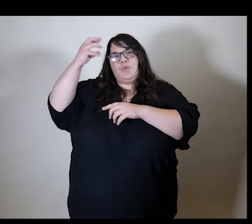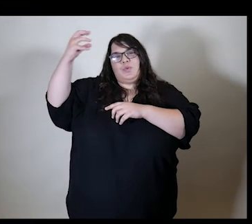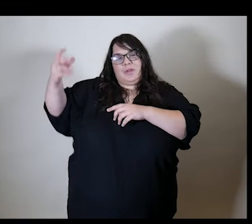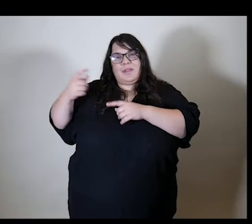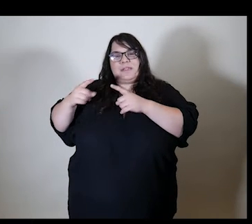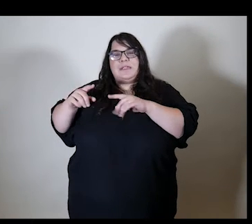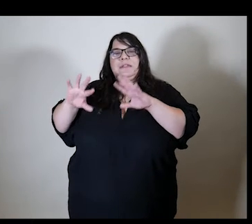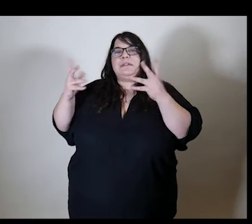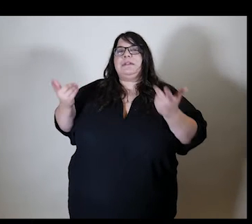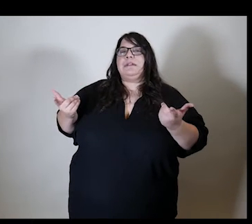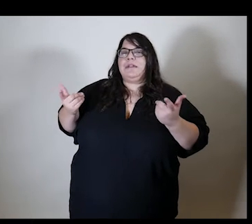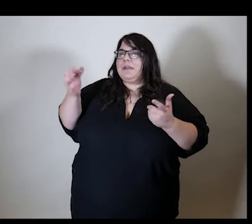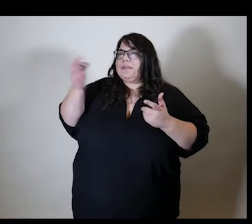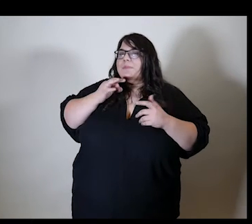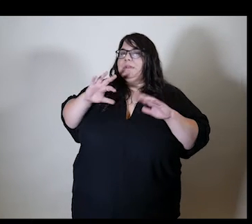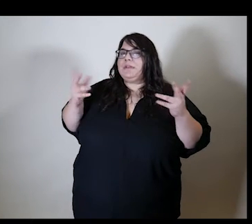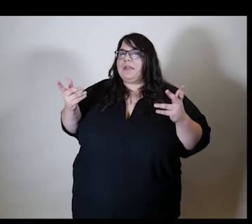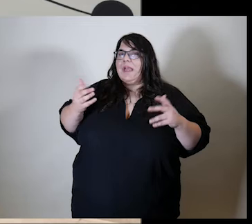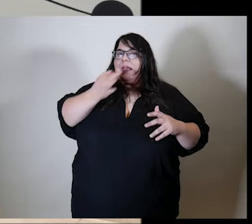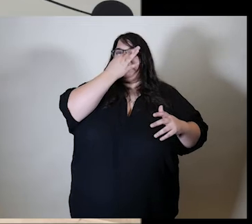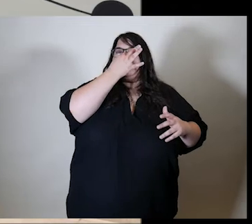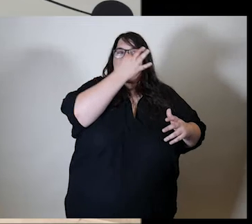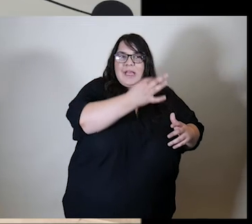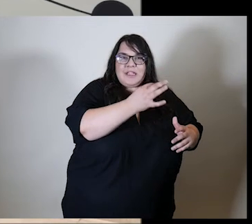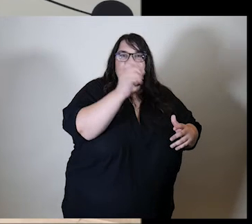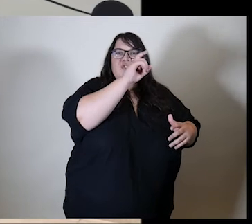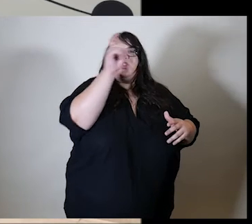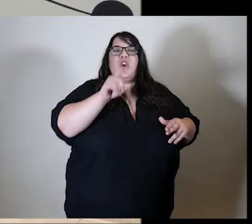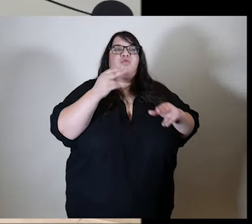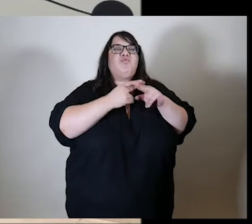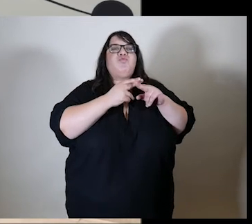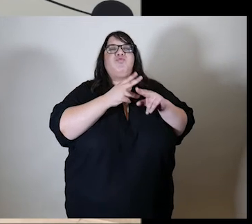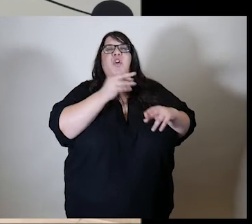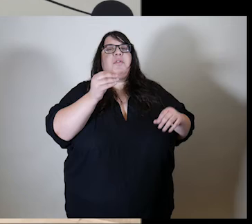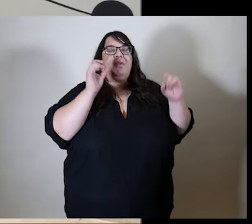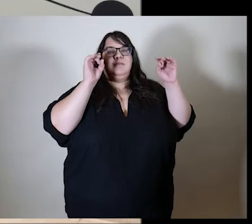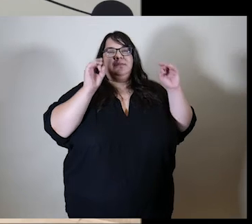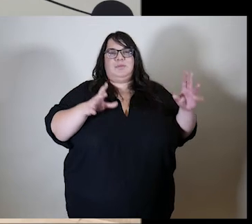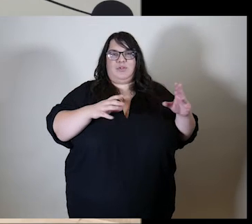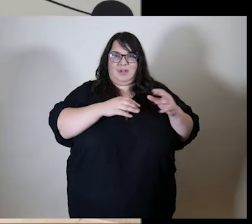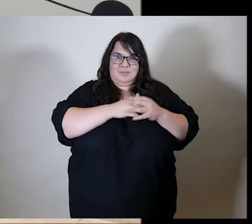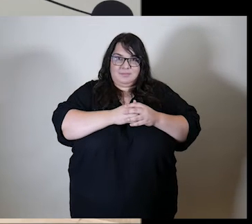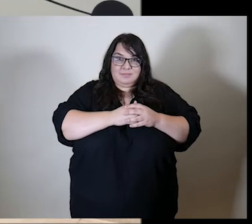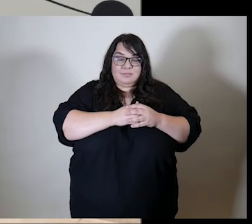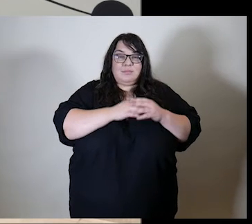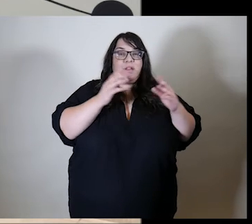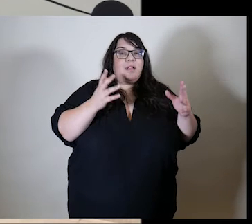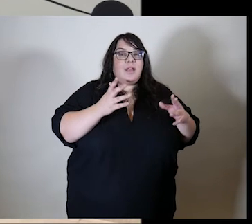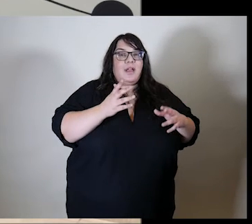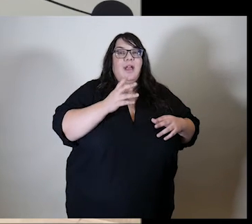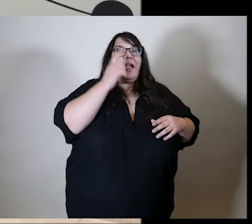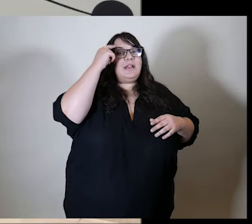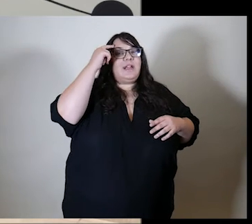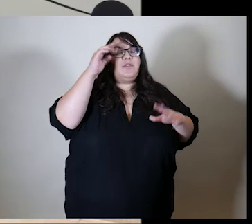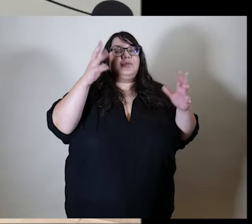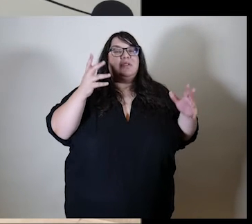βασική εξάρτηση είναι αυτή από μια ζωή χωρίς νόημα. Ο σύγχρονος τρόπος ζωής διαπαιδαγωγεί τους ανθρώπους ότι η ευτυχία